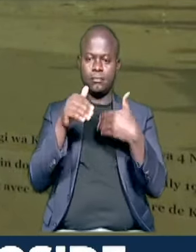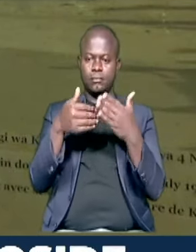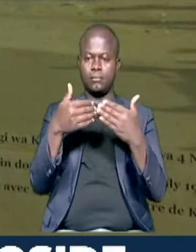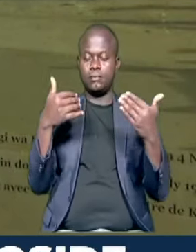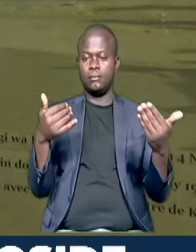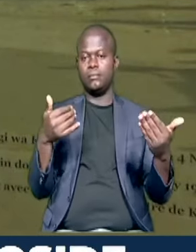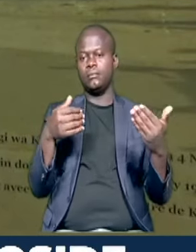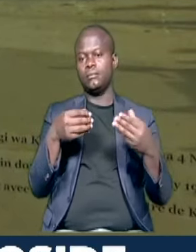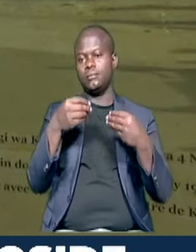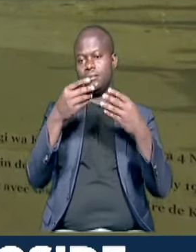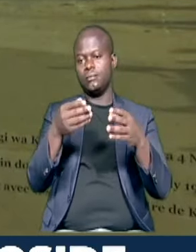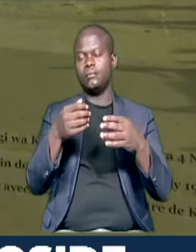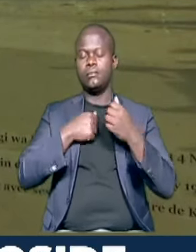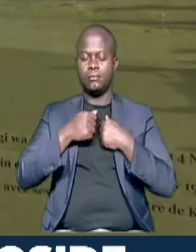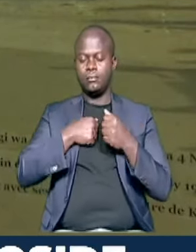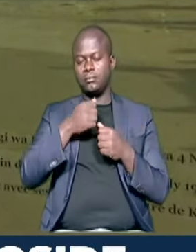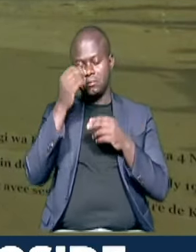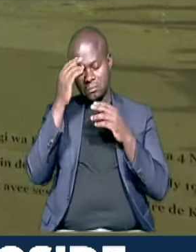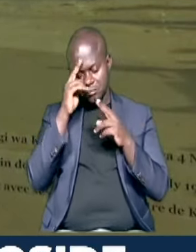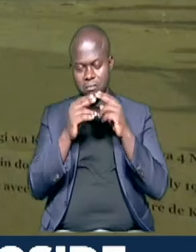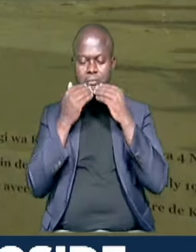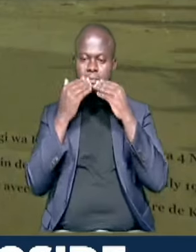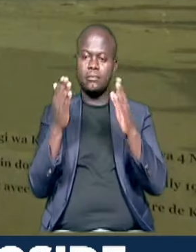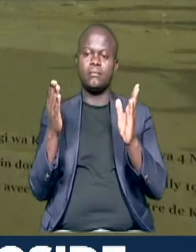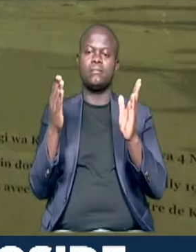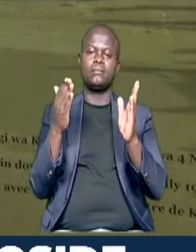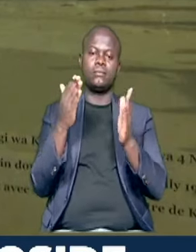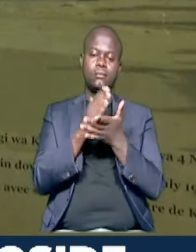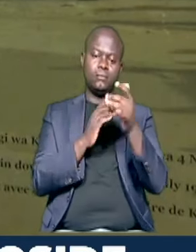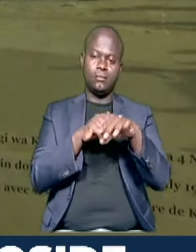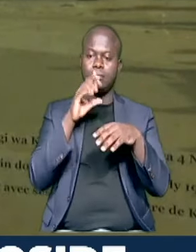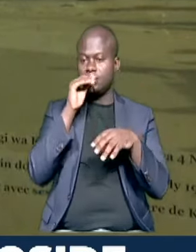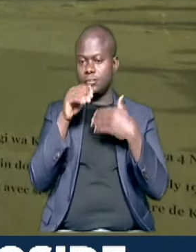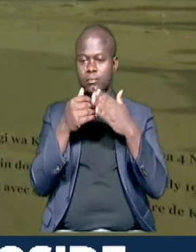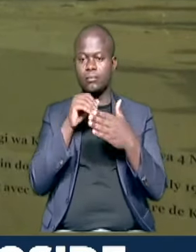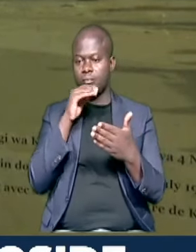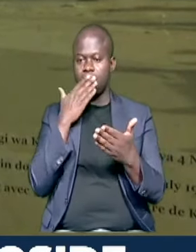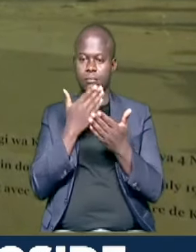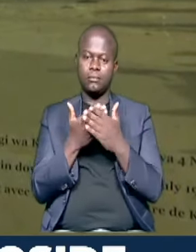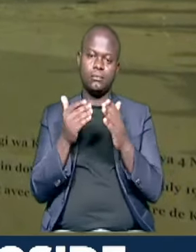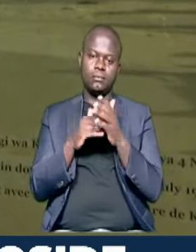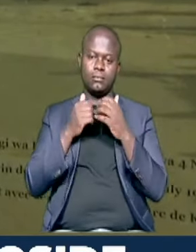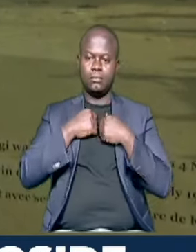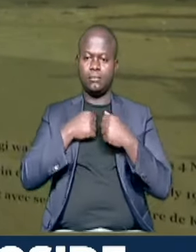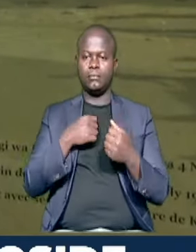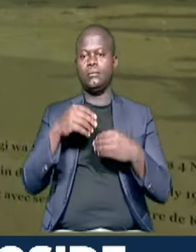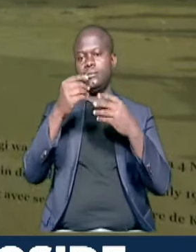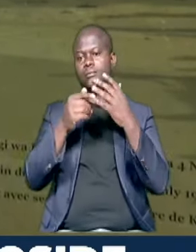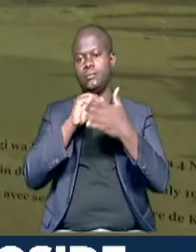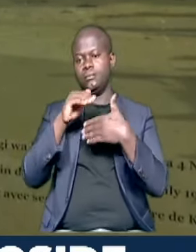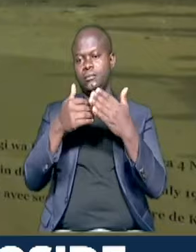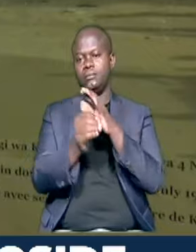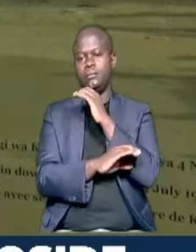batesha u Rwanda ikuzo rimwe na rimwe ugasanga babivuga ibidakwiriye, kandi mu by'ukuri u Rwanda rwarabahaye byose